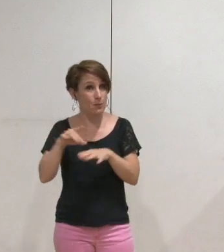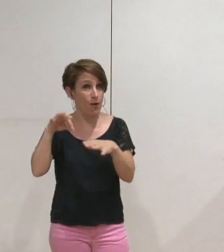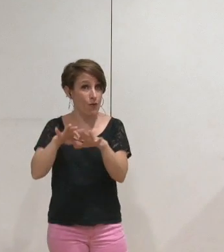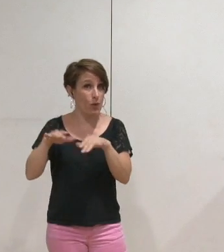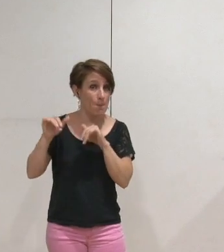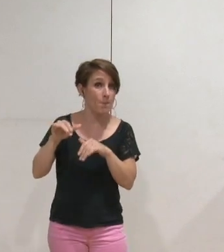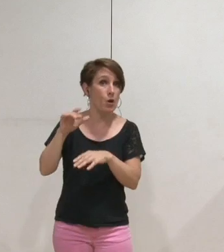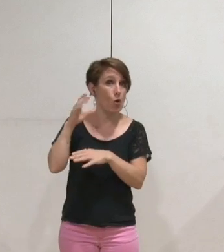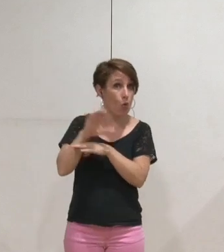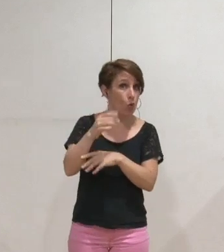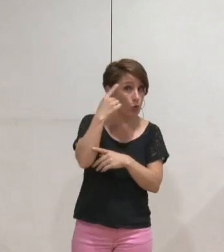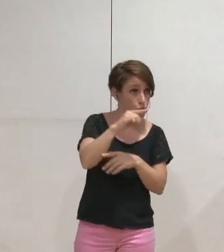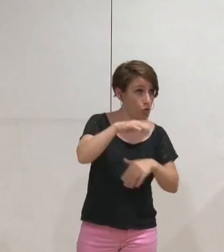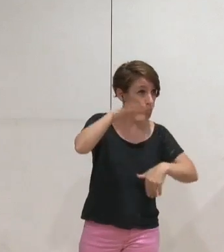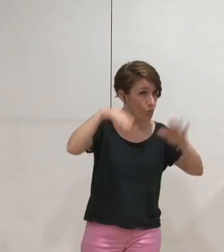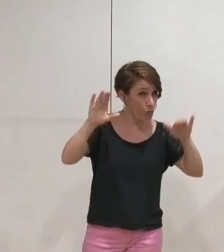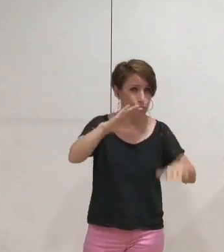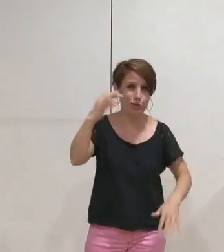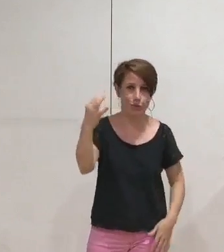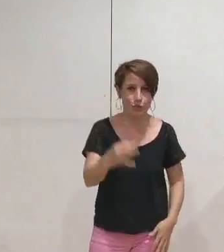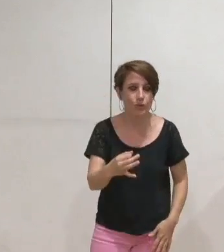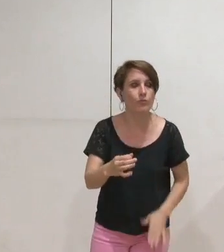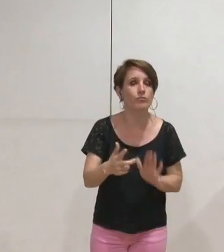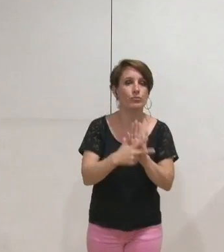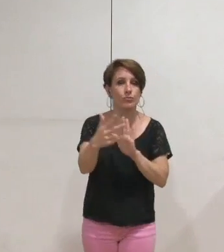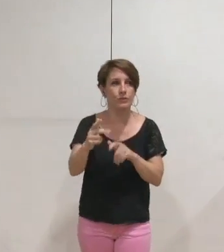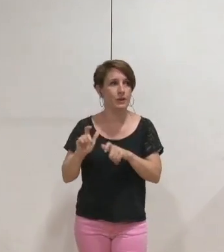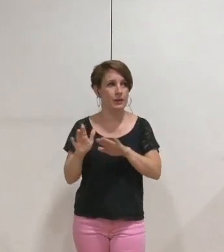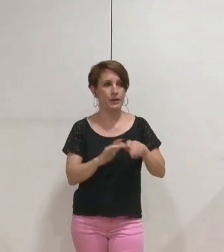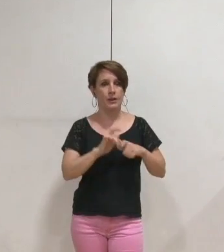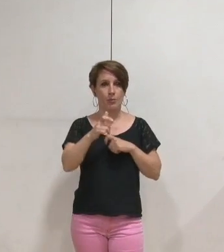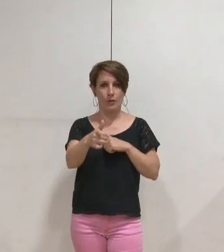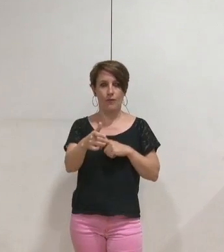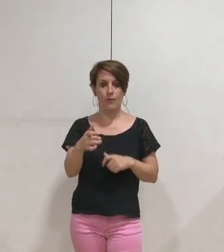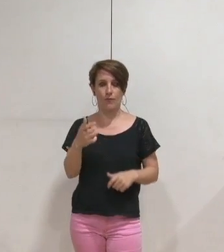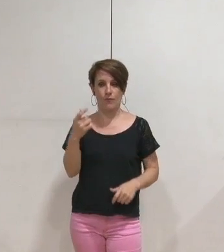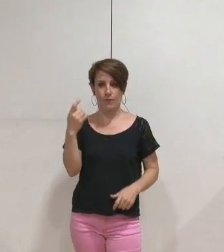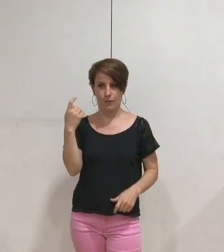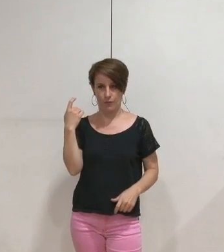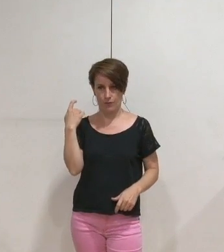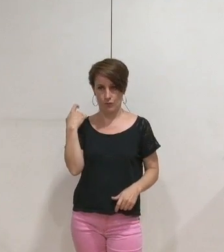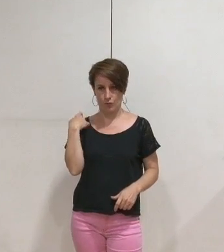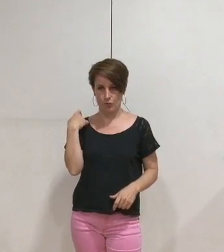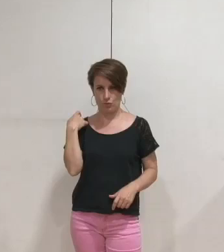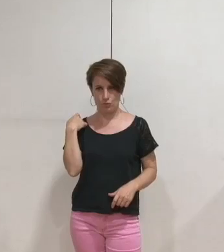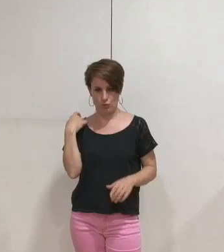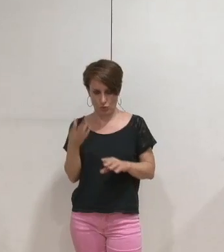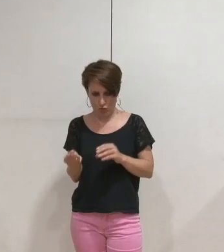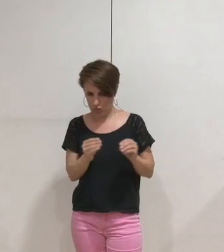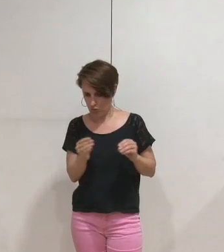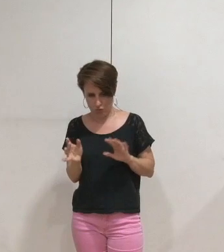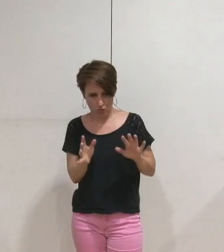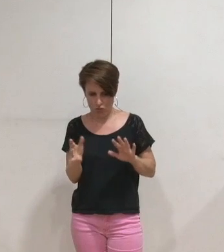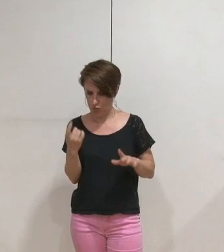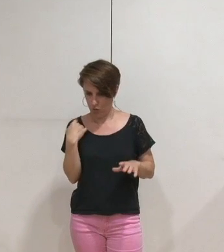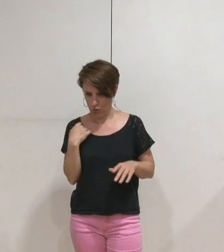contre qui vote pour unanimité délibération adopté euh que se passe-t-il la